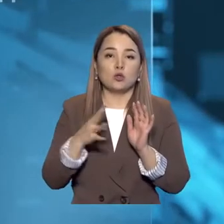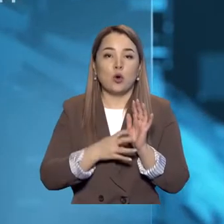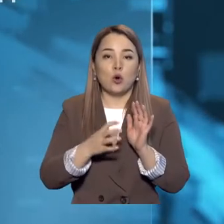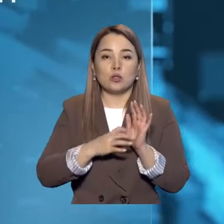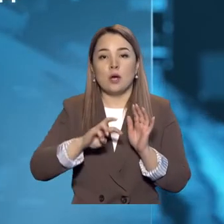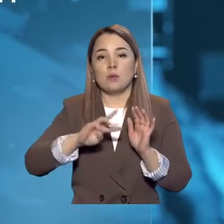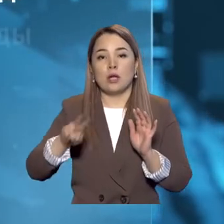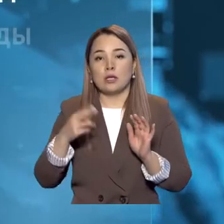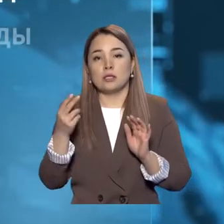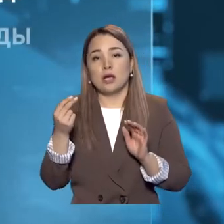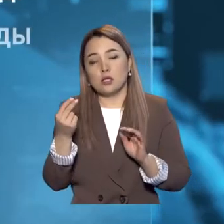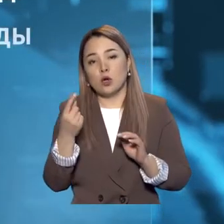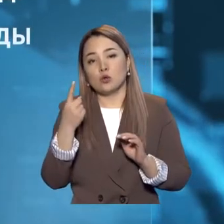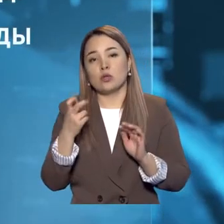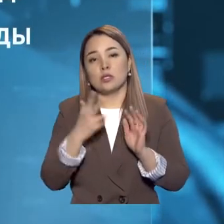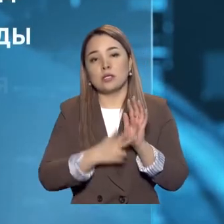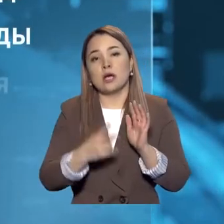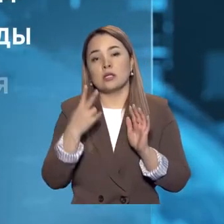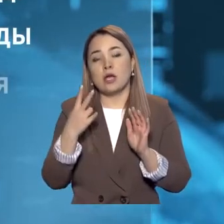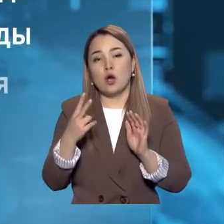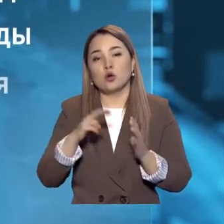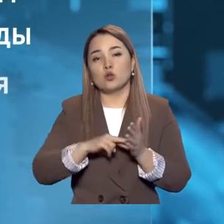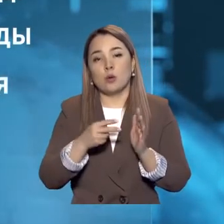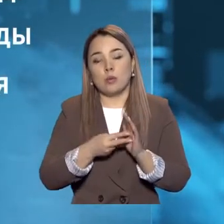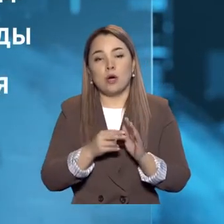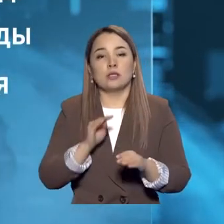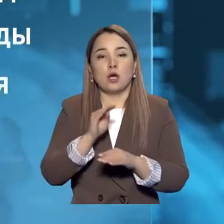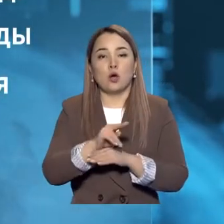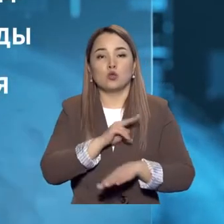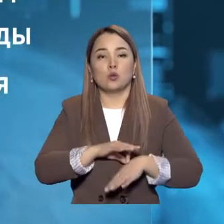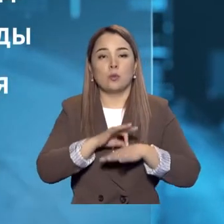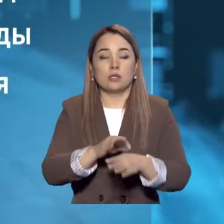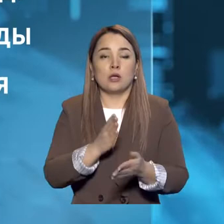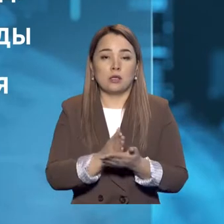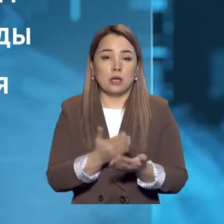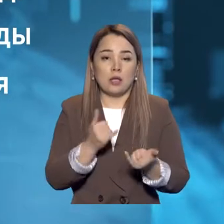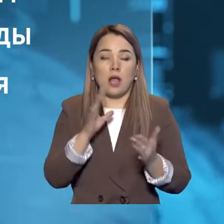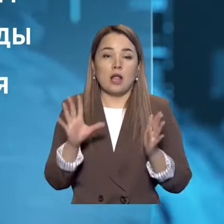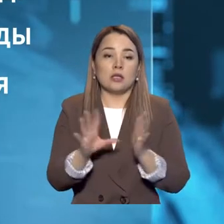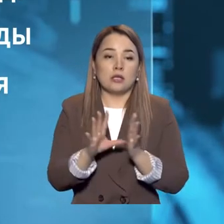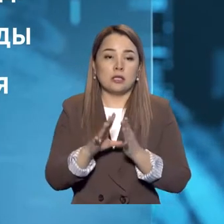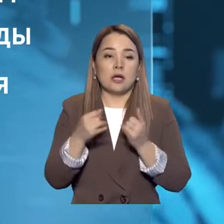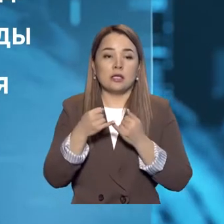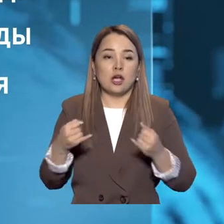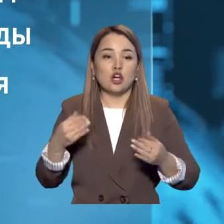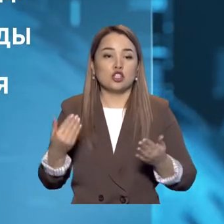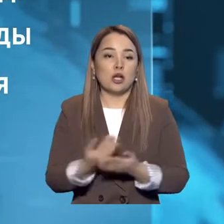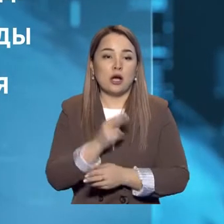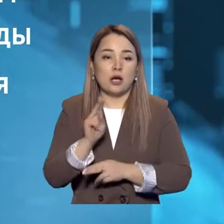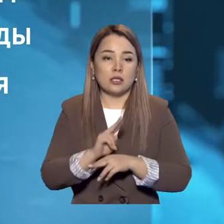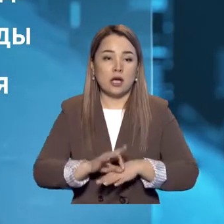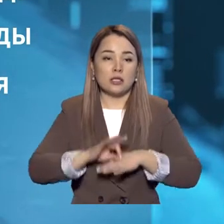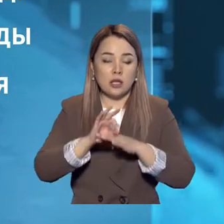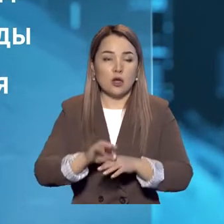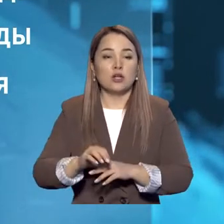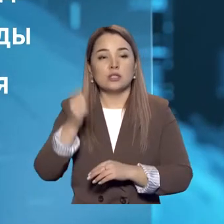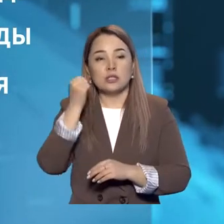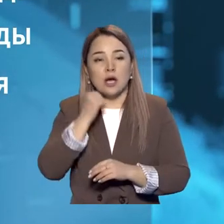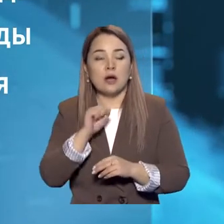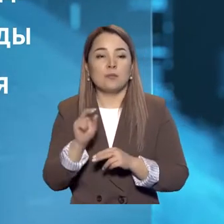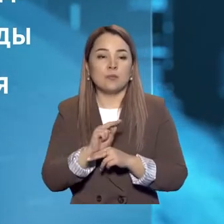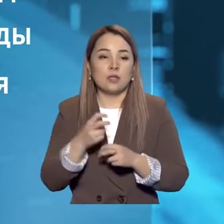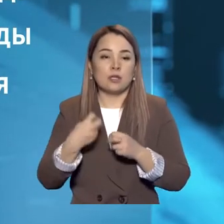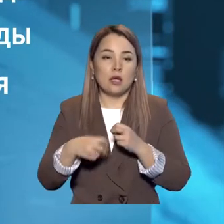триллион 900 миллиард теңгеге 182 жоба іске асыру көзделген. Мұнда да электр желілері жаңартылып, жиі болатын апаттар